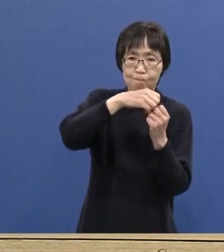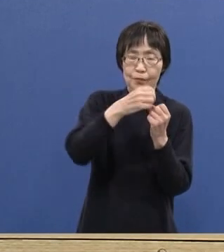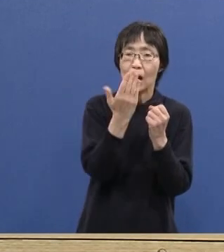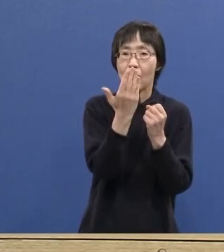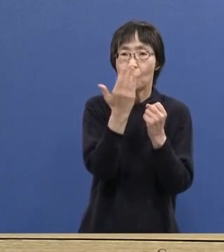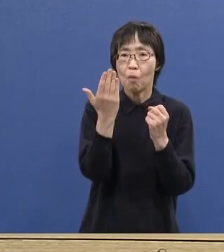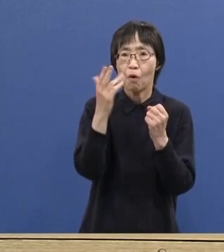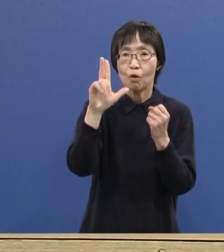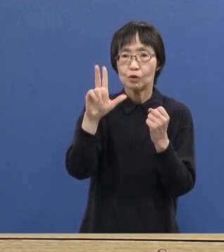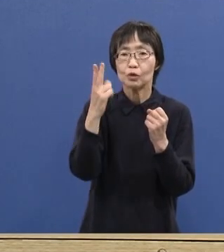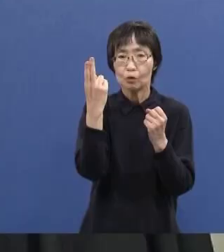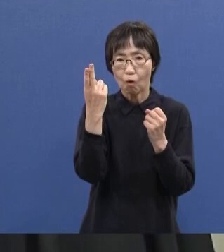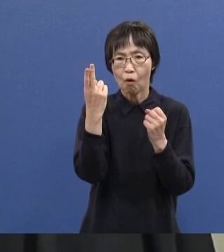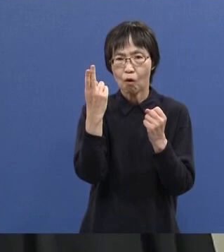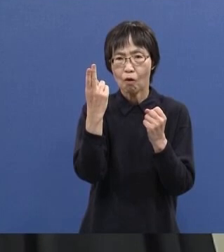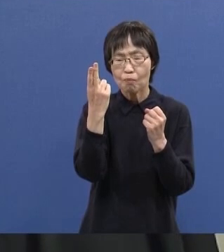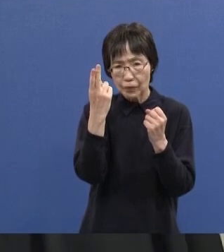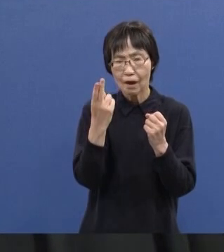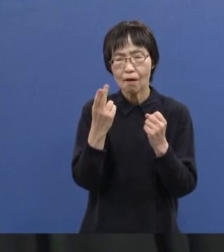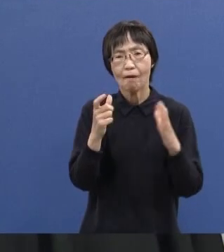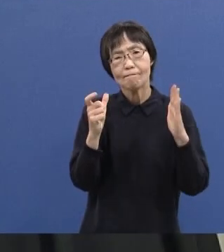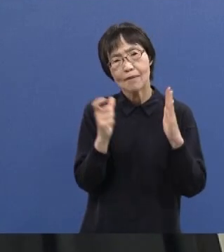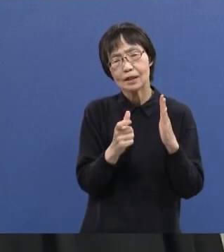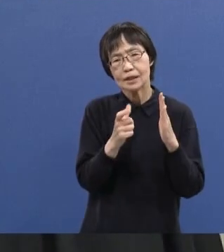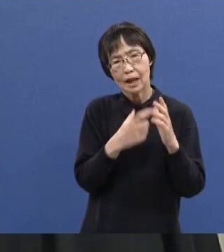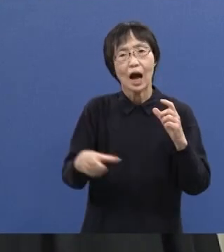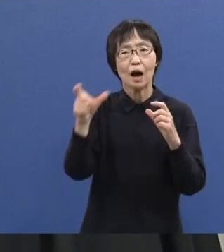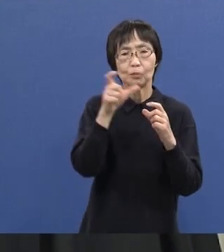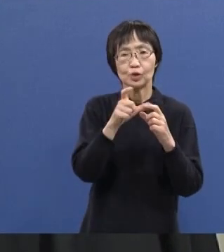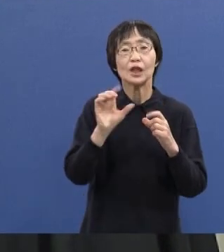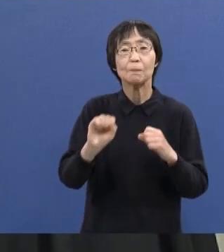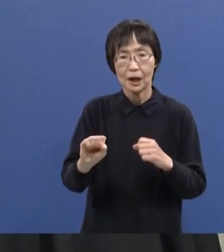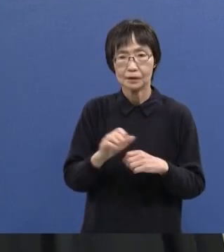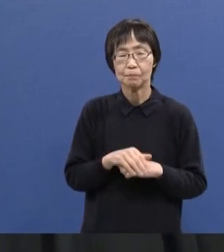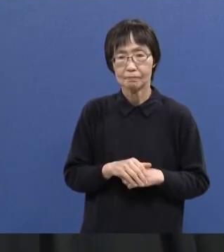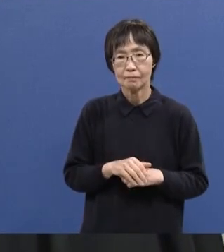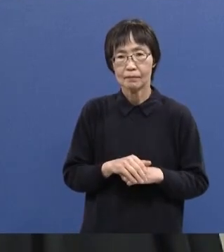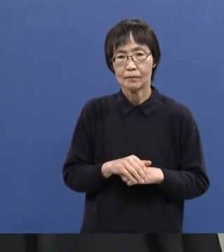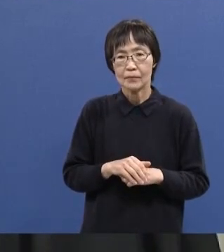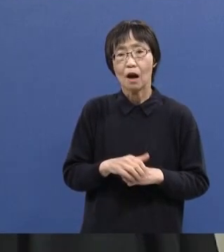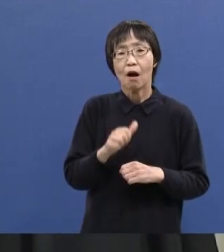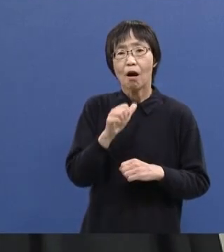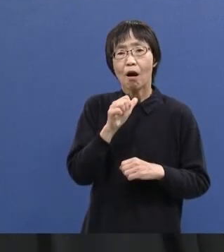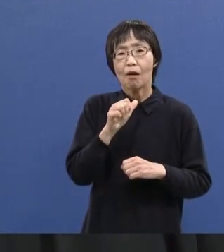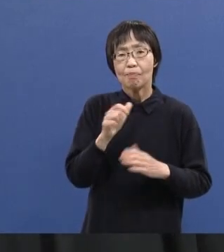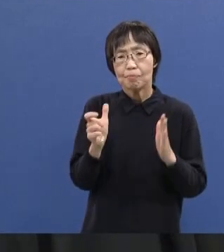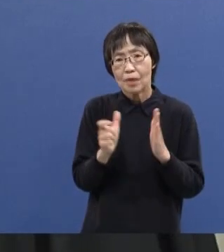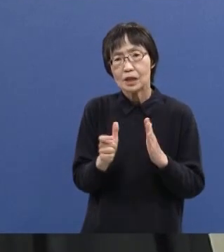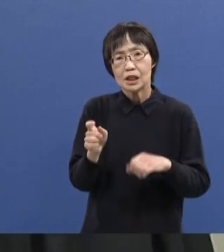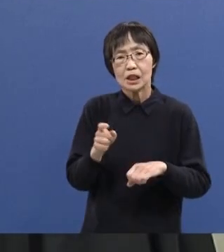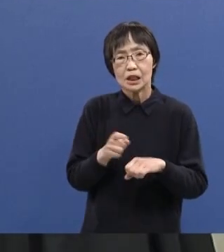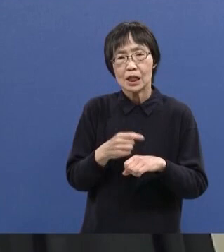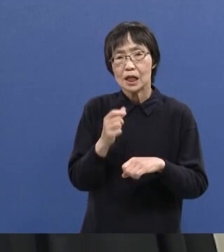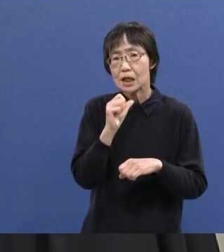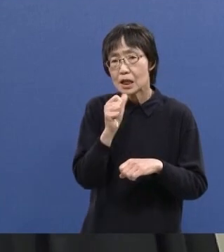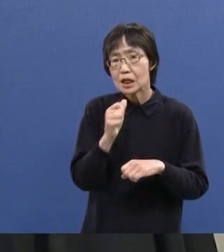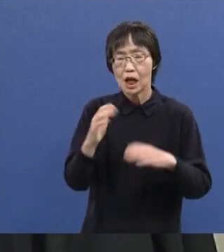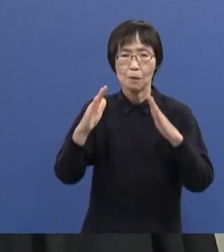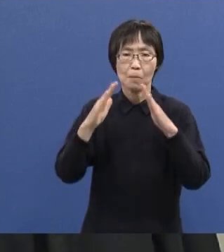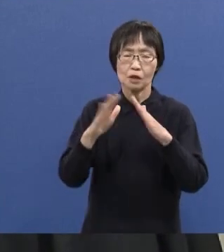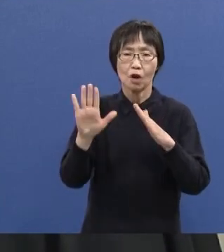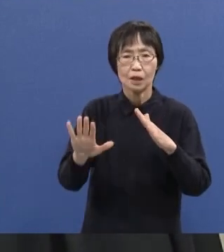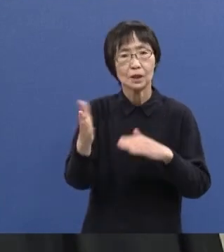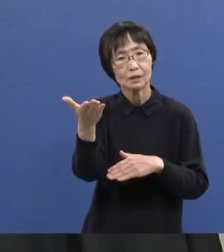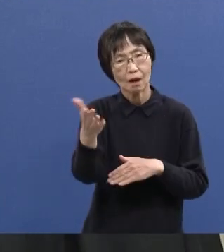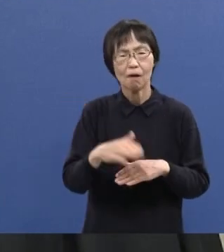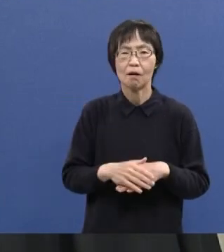震性が向上しています。 他の部分で耐震性が不足している場所はありますか？ こちらの屋根